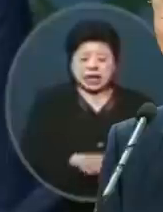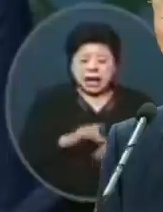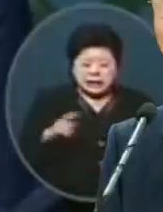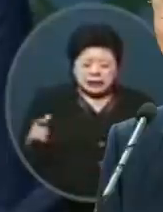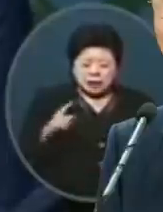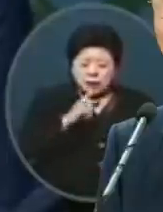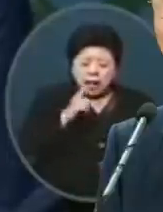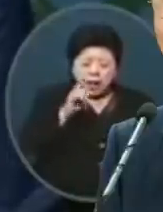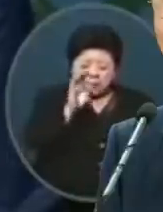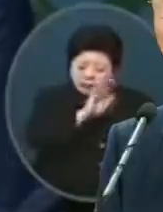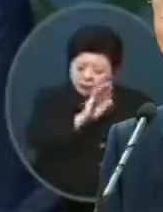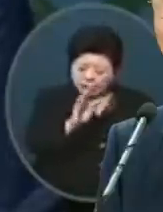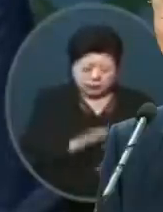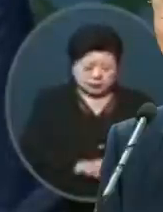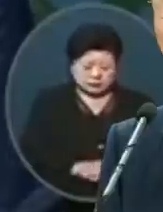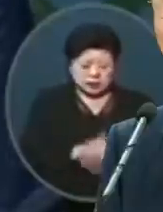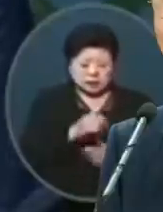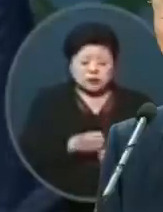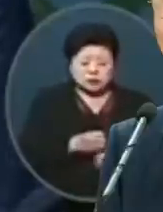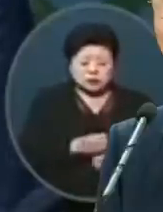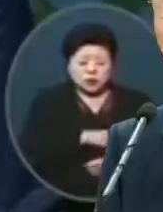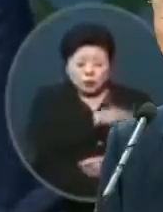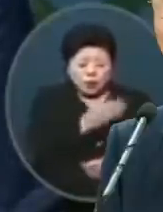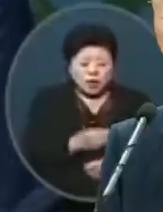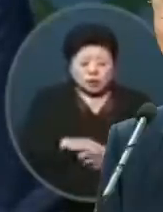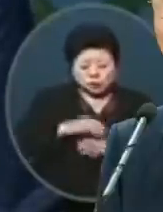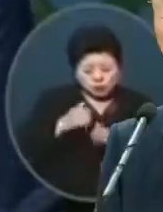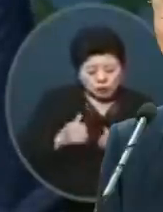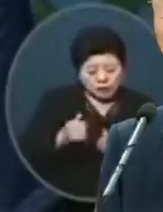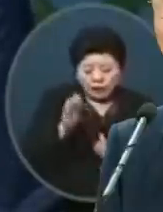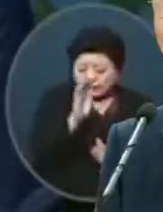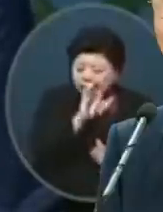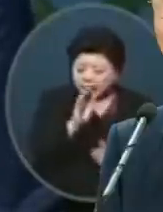않다고 하나님 주권에 도전하는 것 그것이